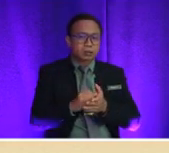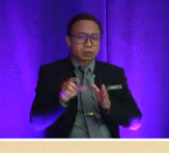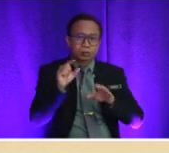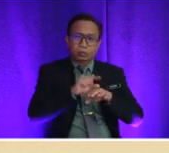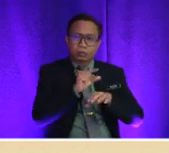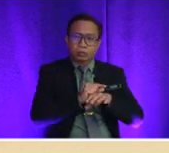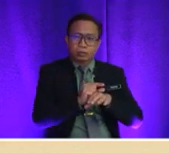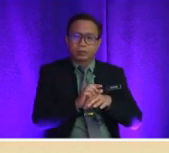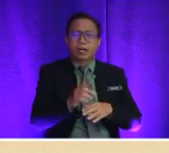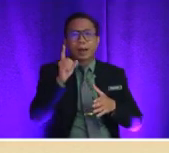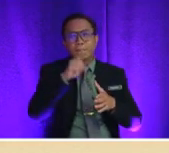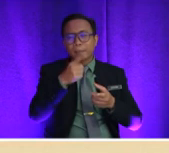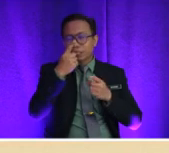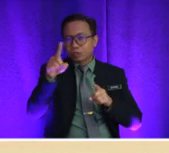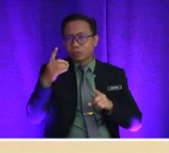atas